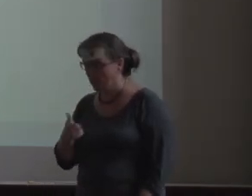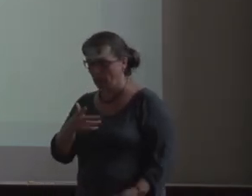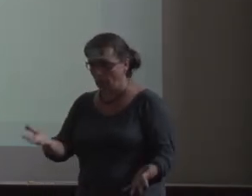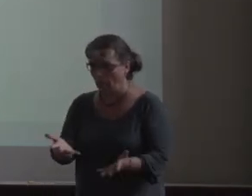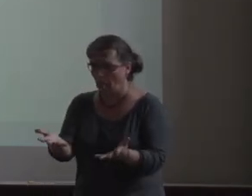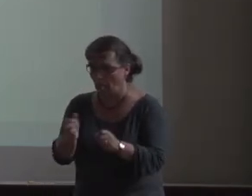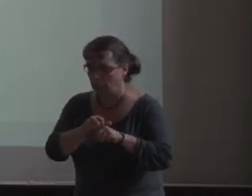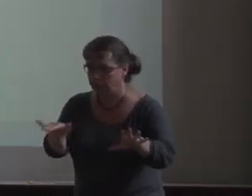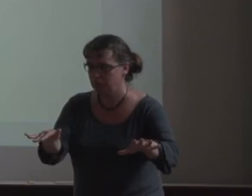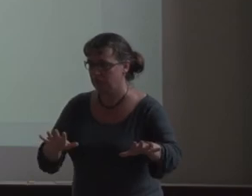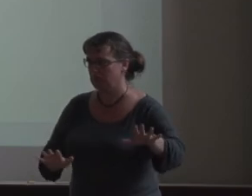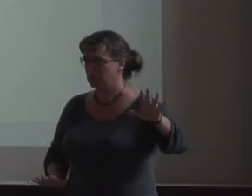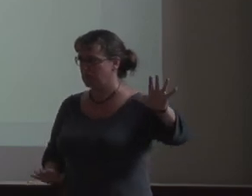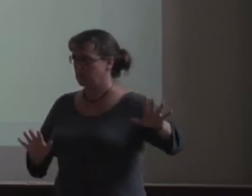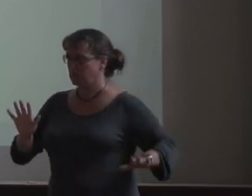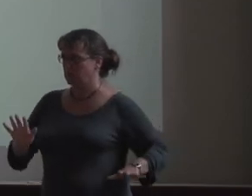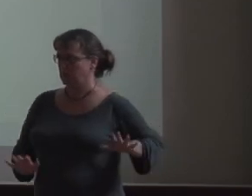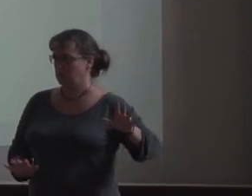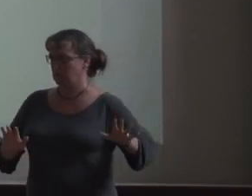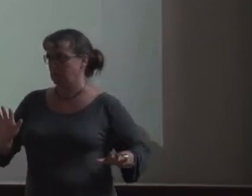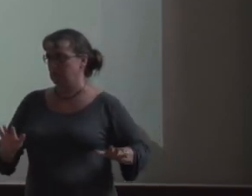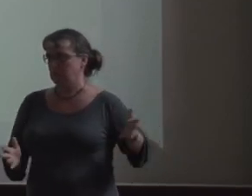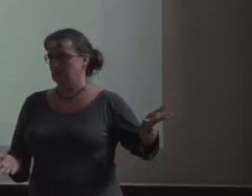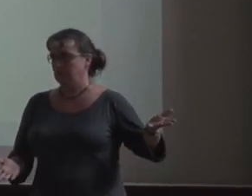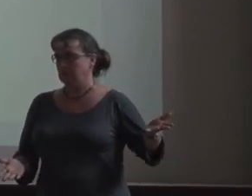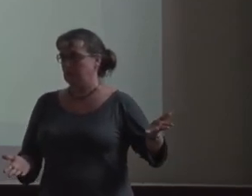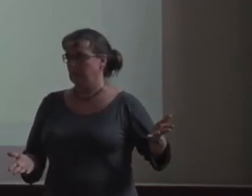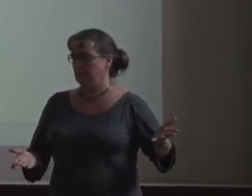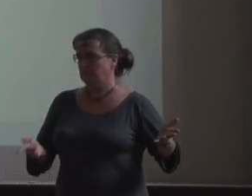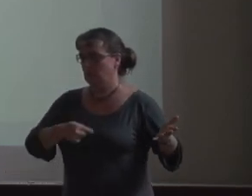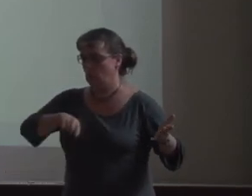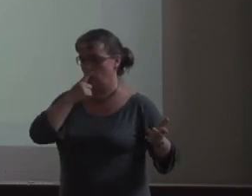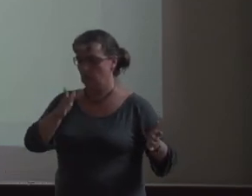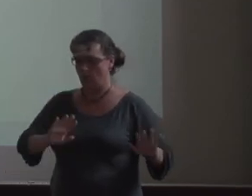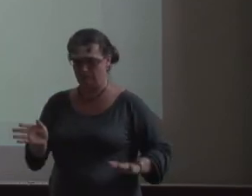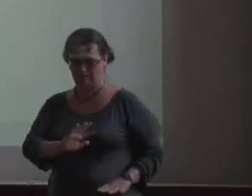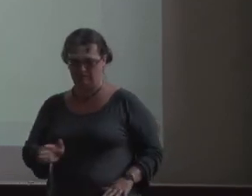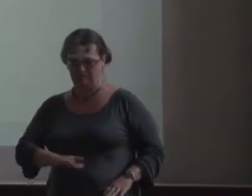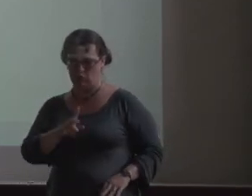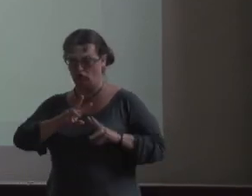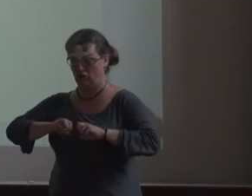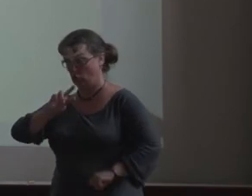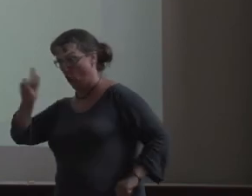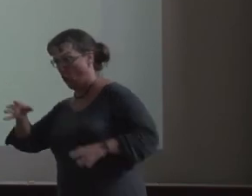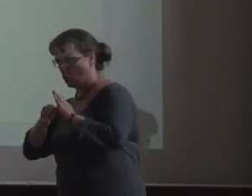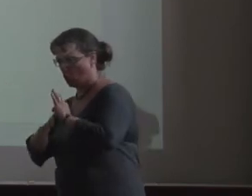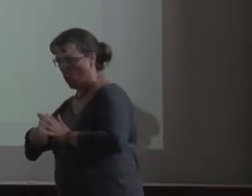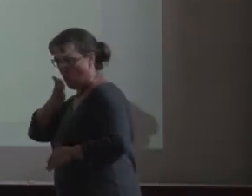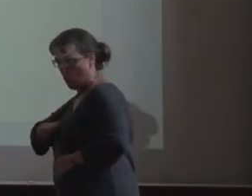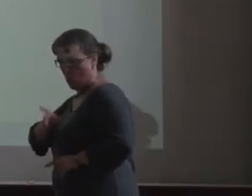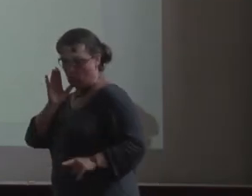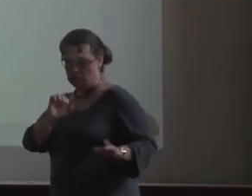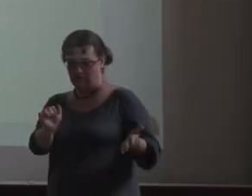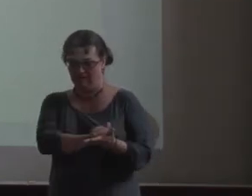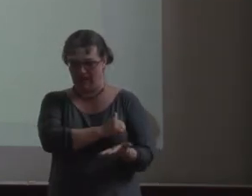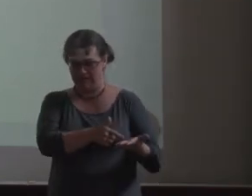envie que les gens s'en servent, en fait. C'est un peu ça, le souci. Parce que nous, on essaie de s'en débarrasser. Donc, ouais, je suis un peu... Donc, mais peut-être que